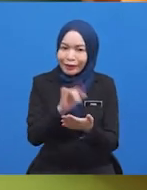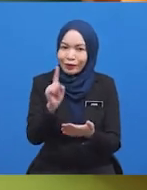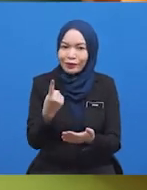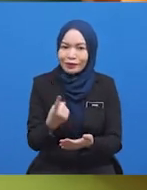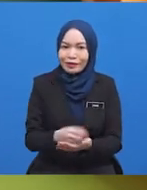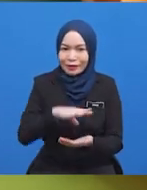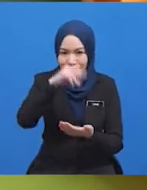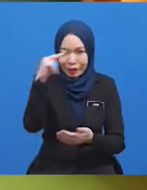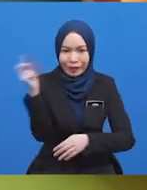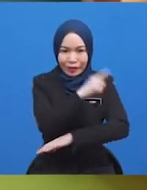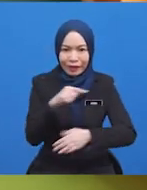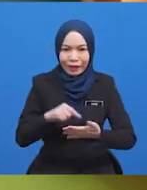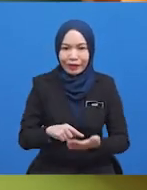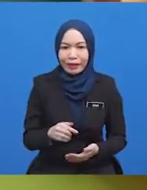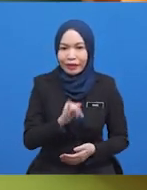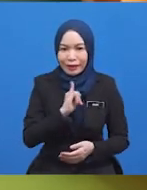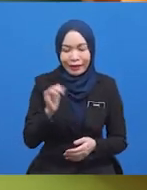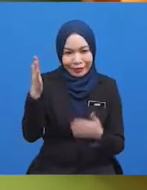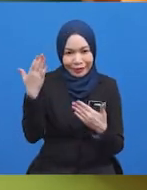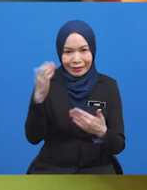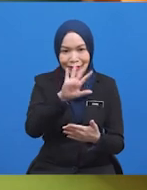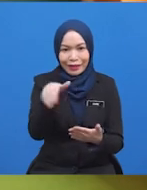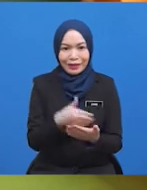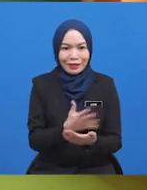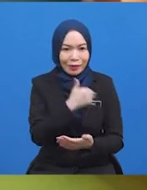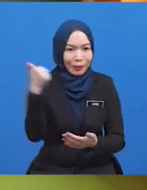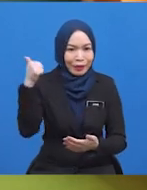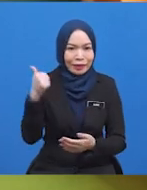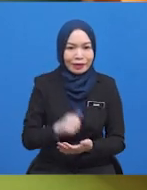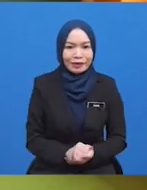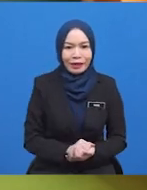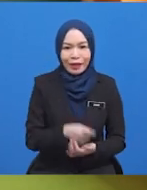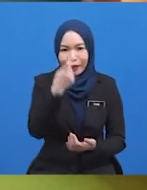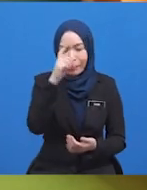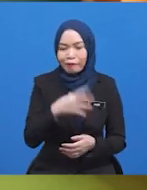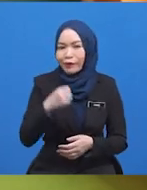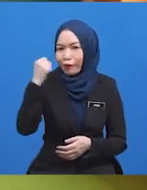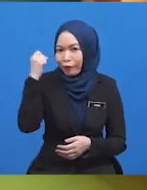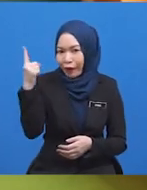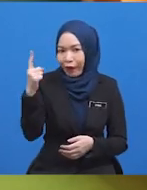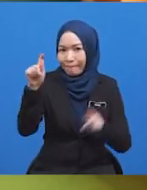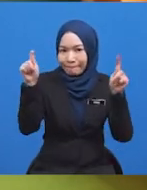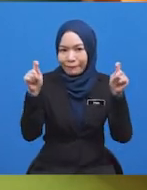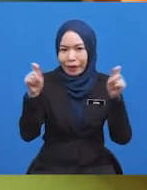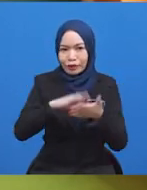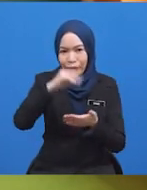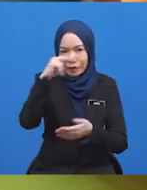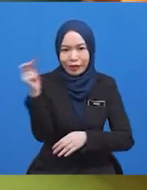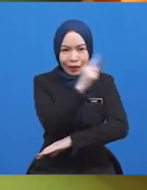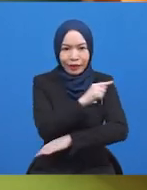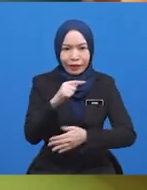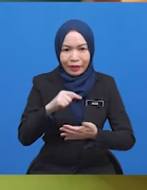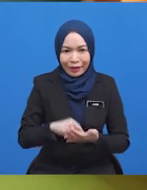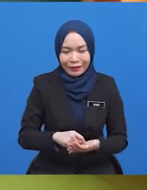kita pada hari ini. Cikgu harap murid-murid berjaya menguasai objektif pembelajaran kita pada hari